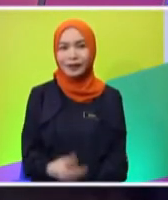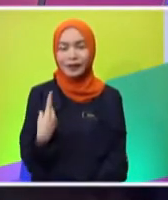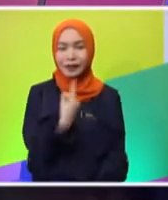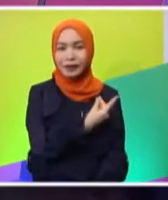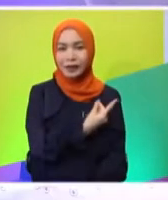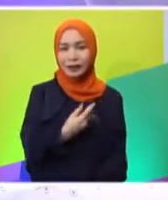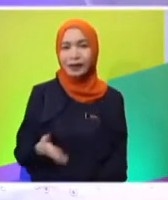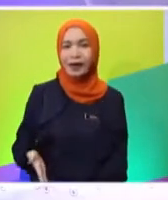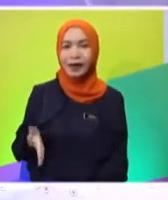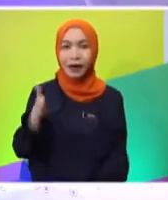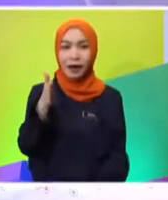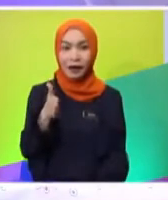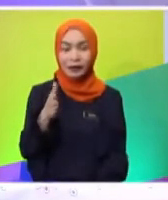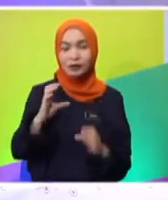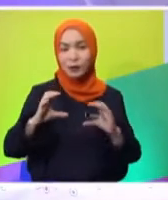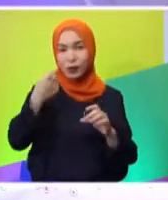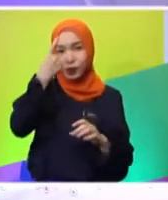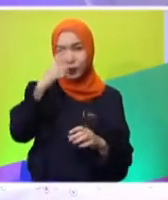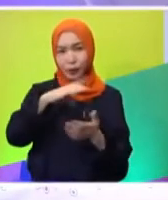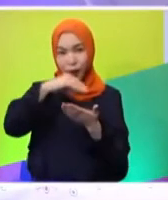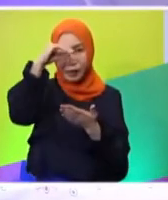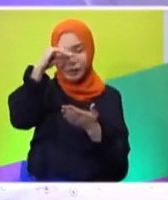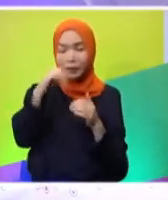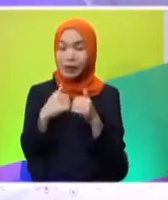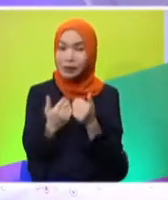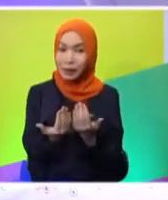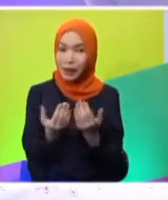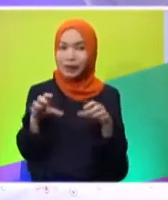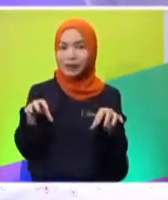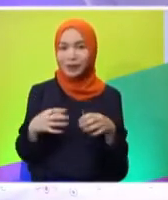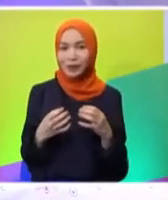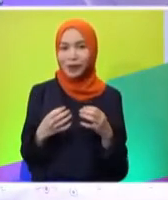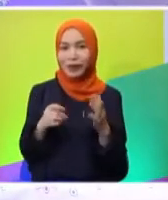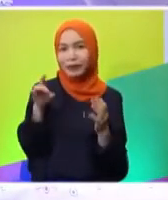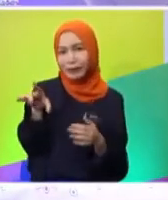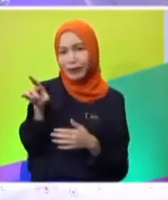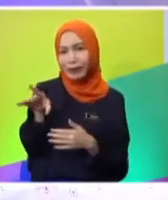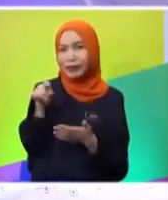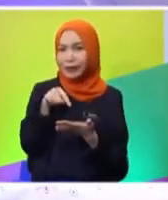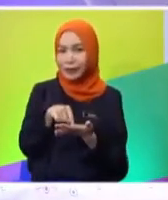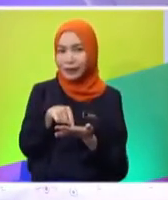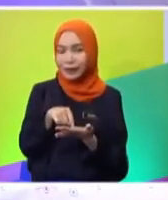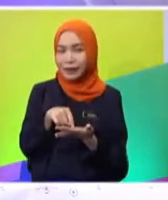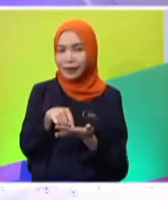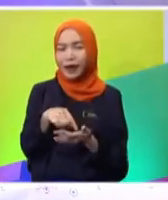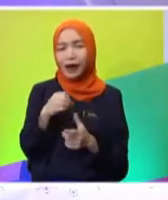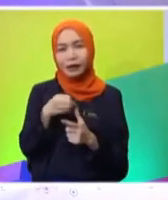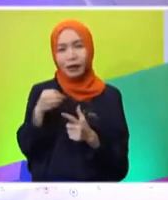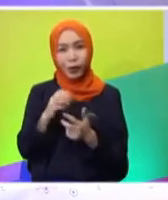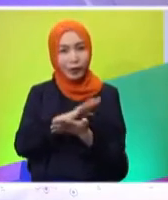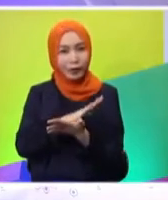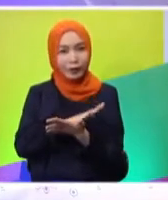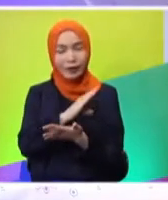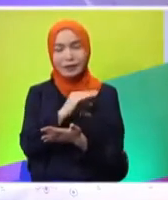macam mana nak gunakan Tini macam mana Gun ini Kak mana letak dia nama-nama hiu dicantumkan enggak jadi akan menimbulkan Tweety